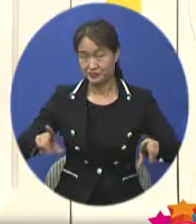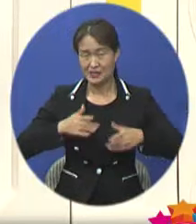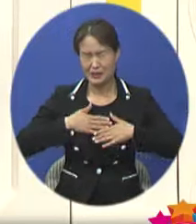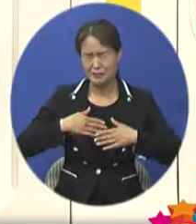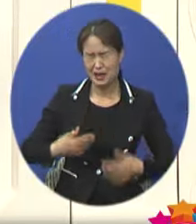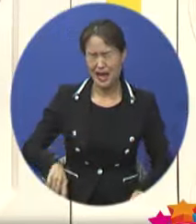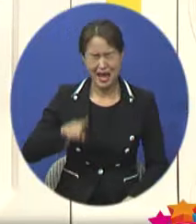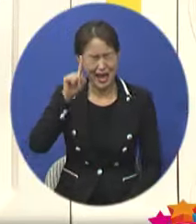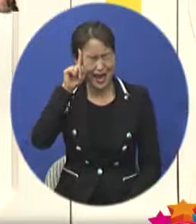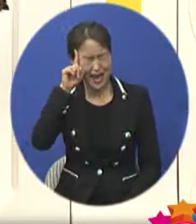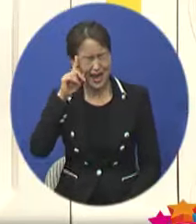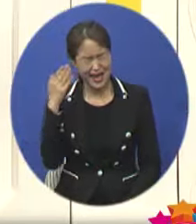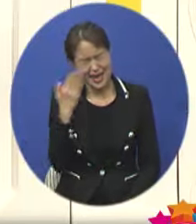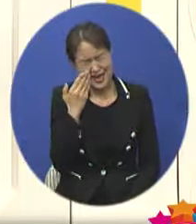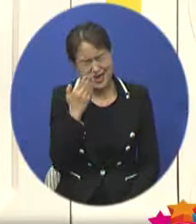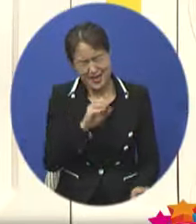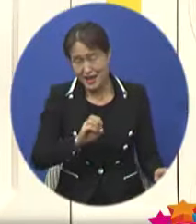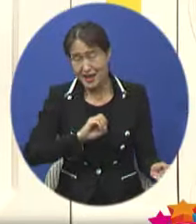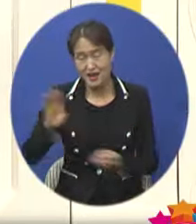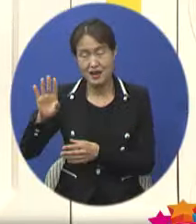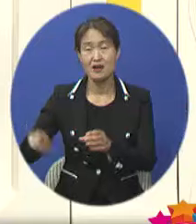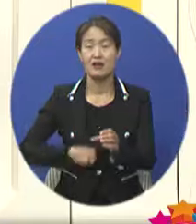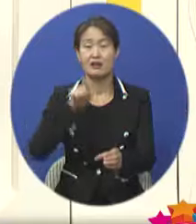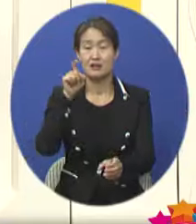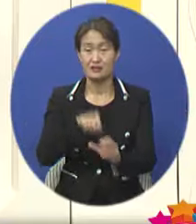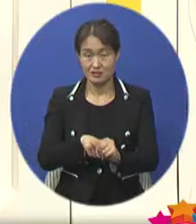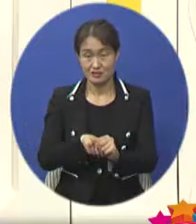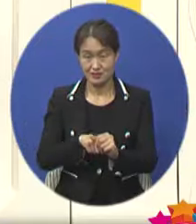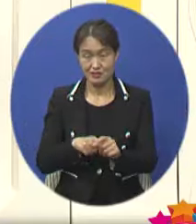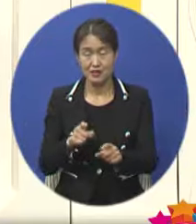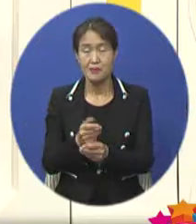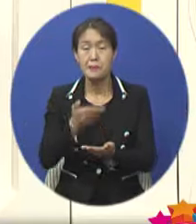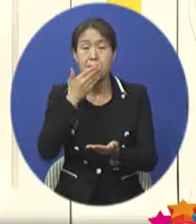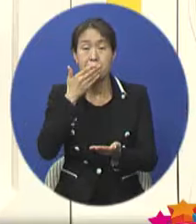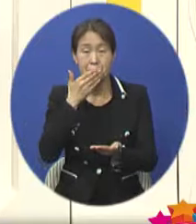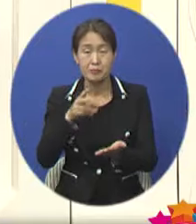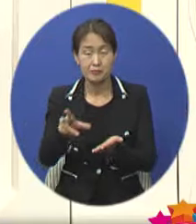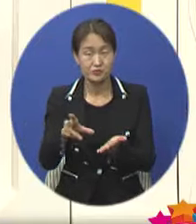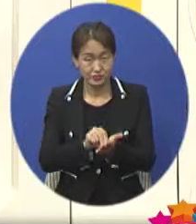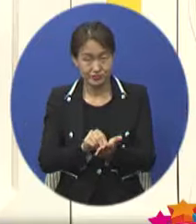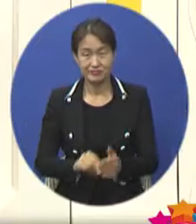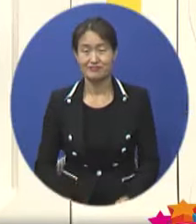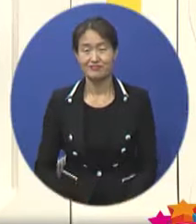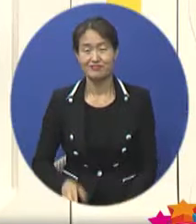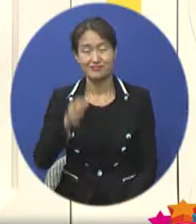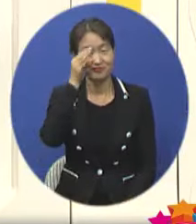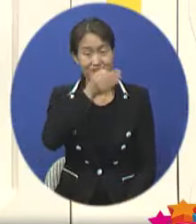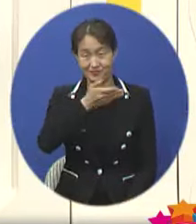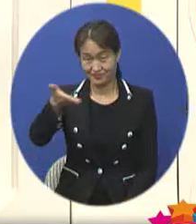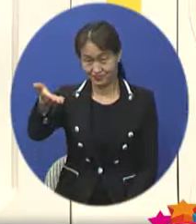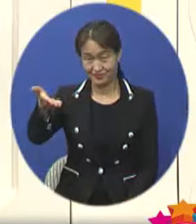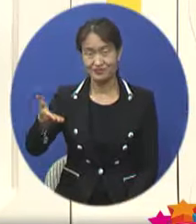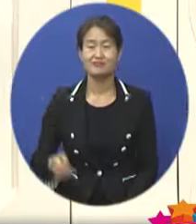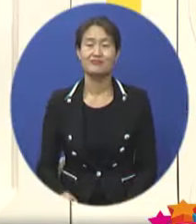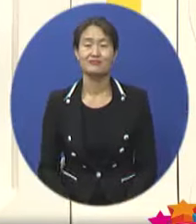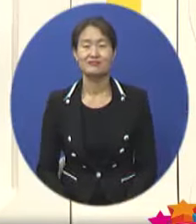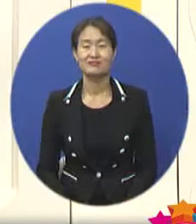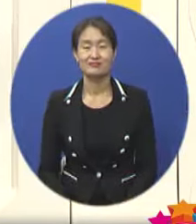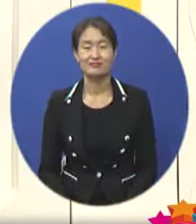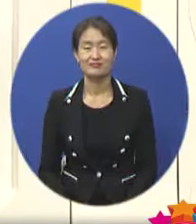지친 피로와 스트레스를 깨끗이 날려드리기 위한 힐링 푸드 퀴즈를 준비를 했습니다. 자, 어떤 퀴즈인가 보여드리겠습니다. 힐링